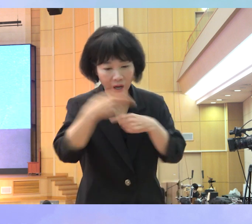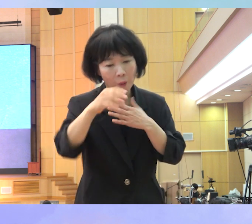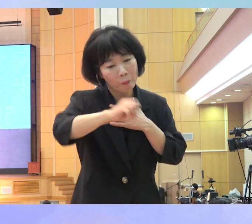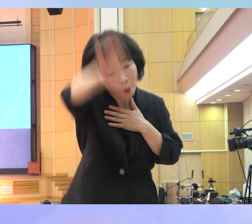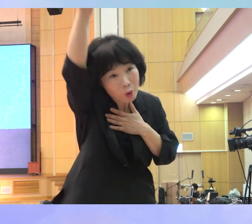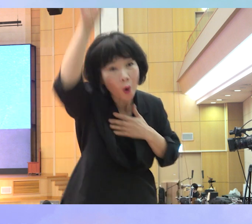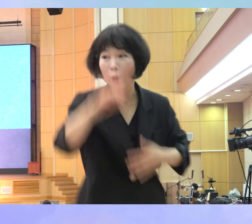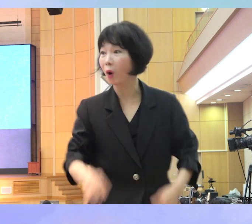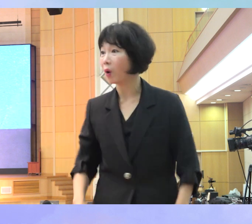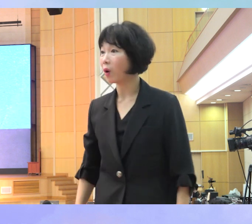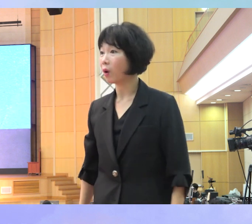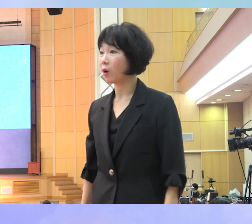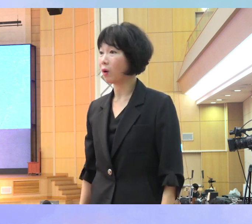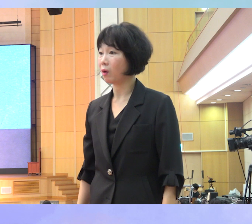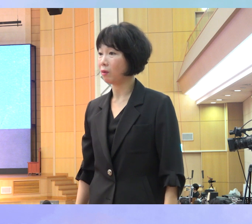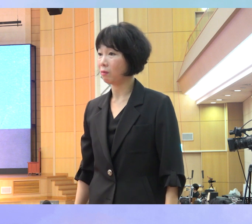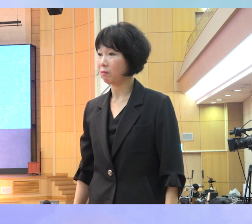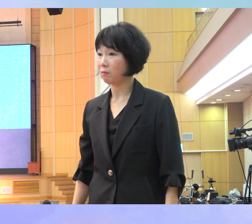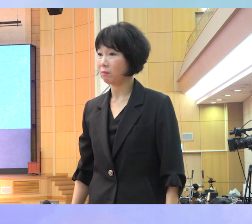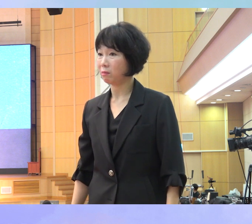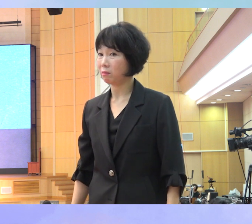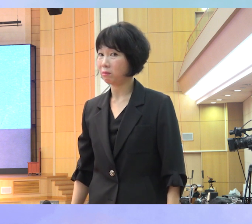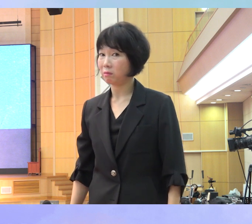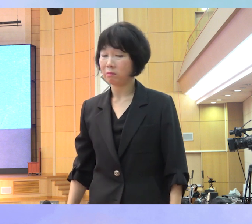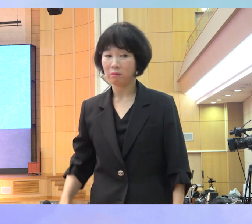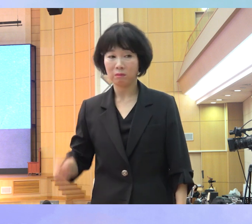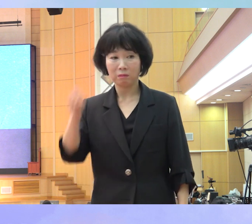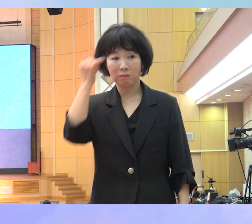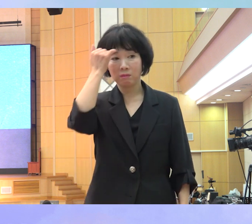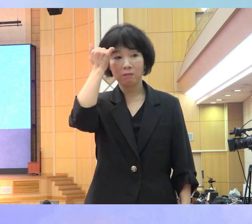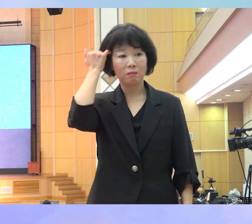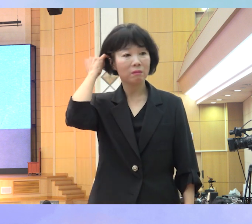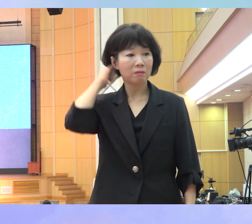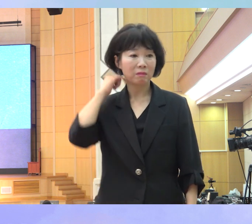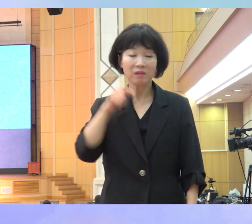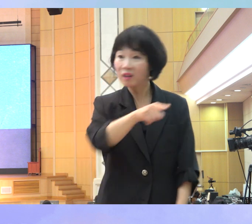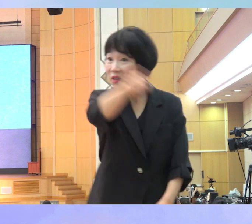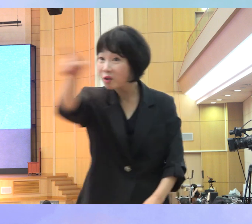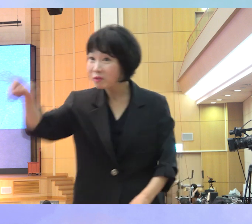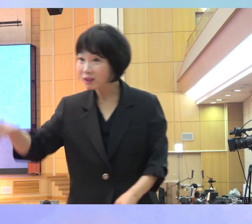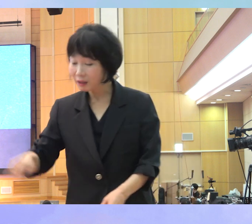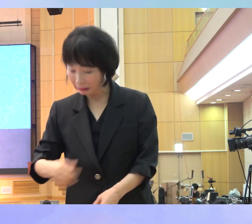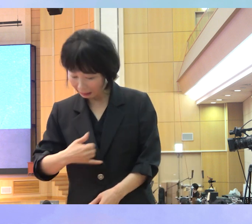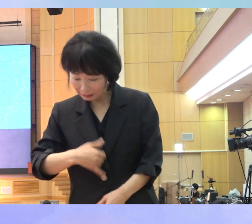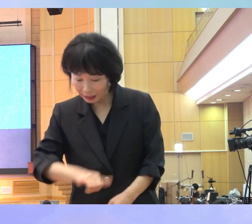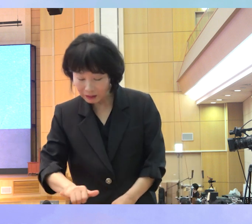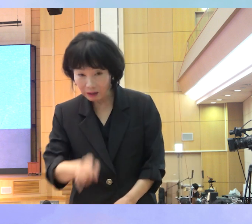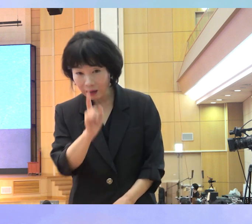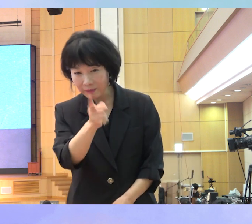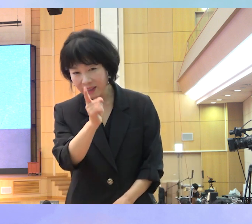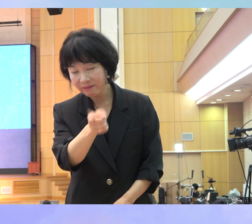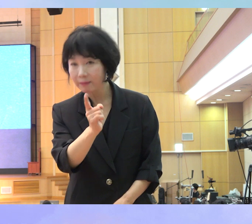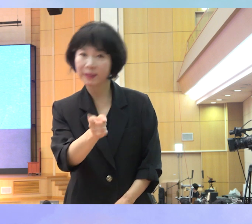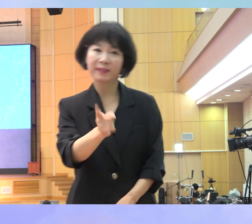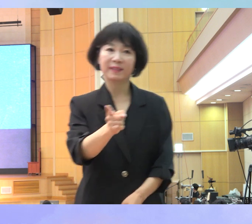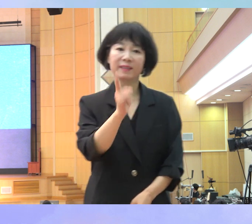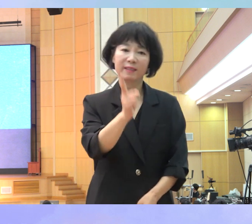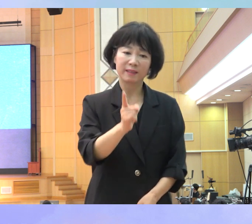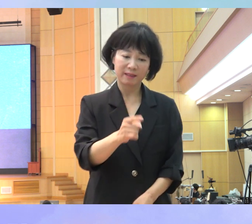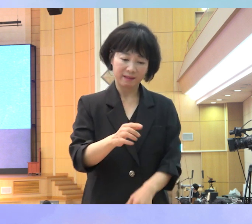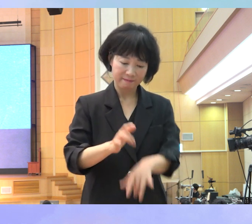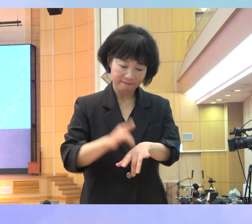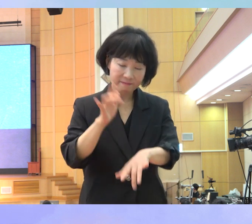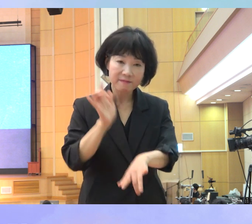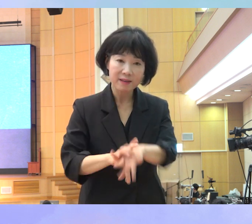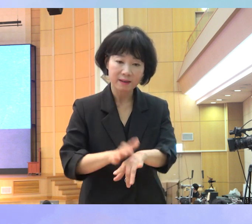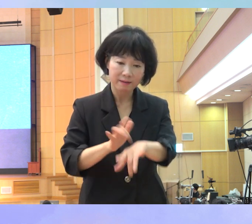하잖아요. 뭐라고 얘기를 해요? 너 이렇게 게을러가지고 도대체 어디다 써먹니? 내가 낳은 자식인데 어디다 써먹을